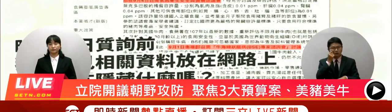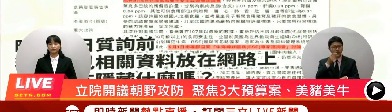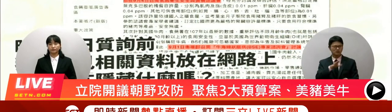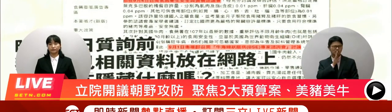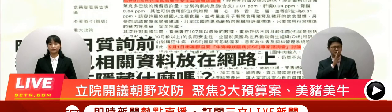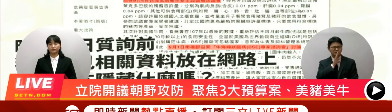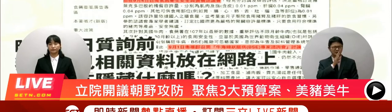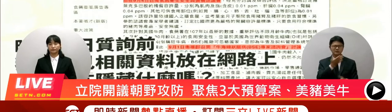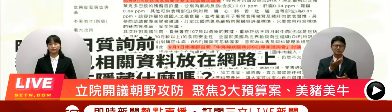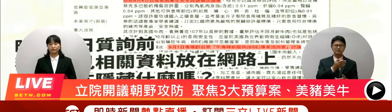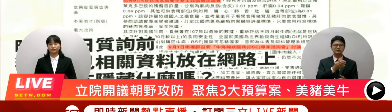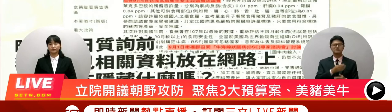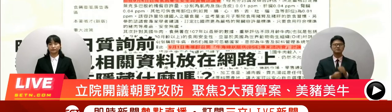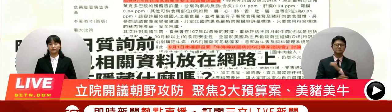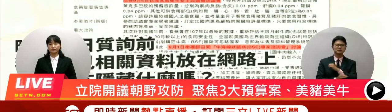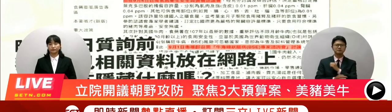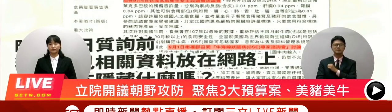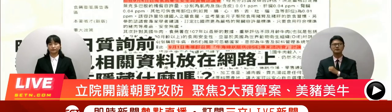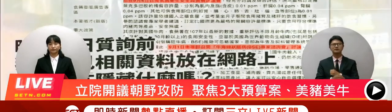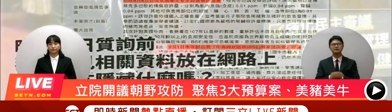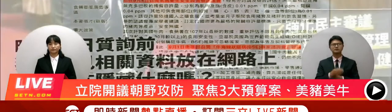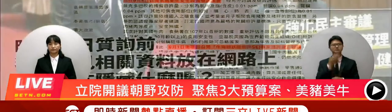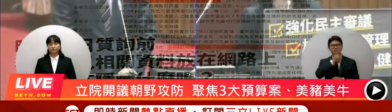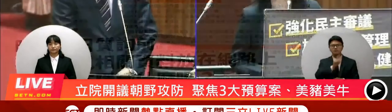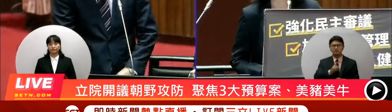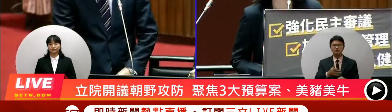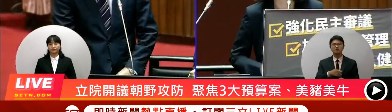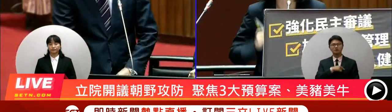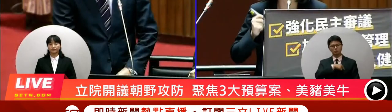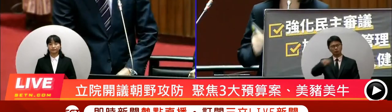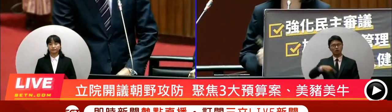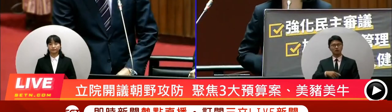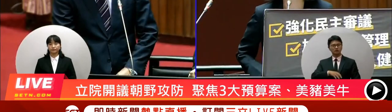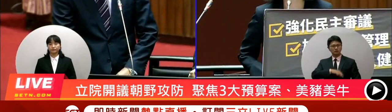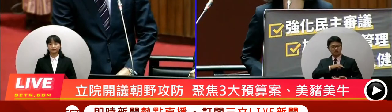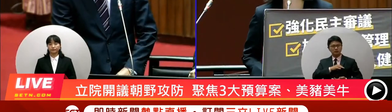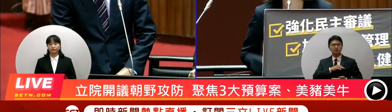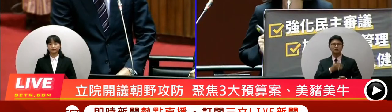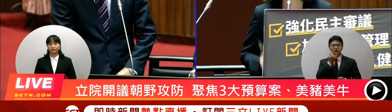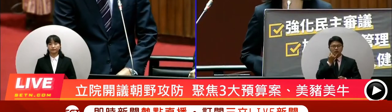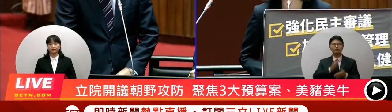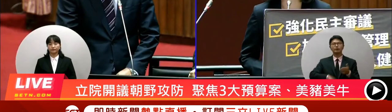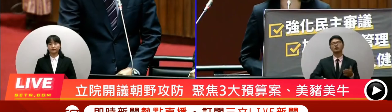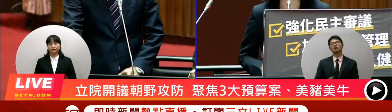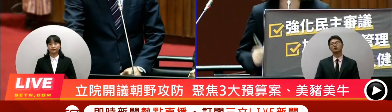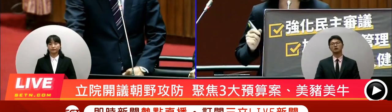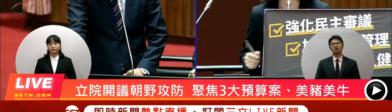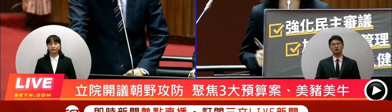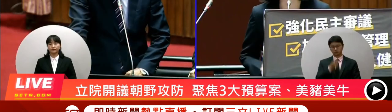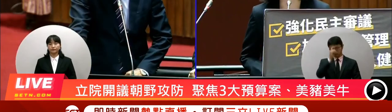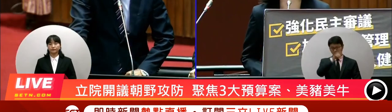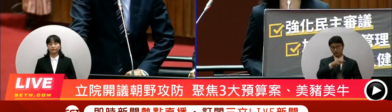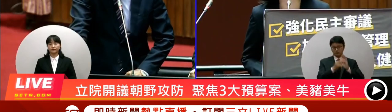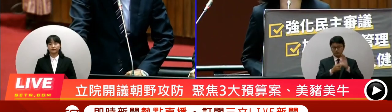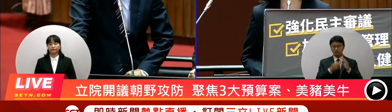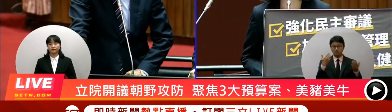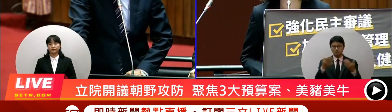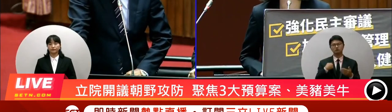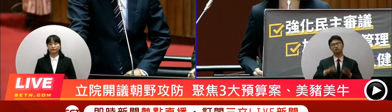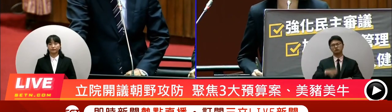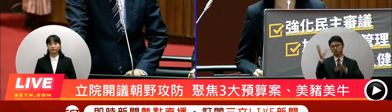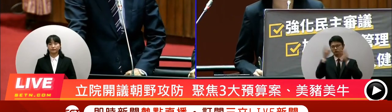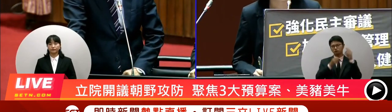箱的考虑吗？为什么没有办法公开让人家知道，让大家减少大家的担忧？我们很愿意跟政府一起来努力对国人示意，但是我们显然没有足够的资讯。